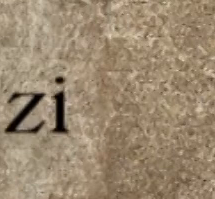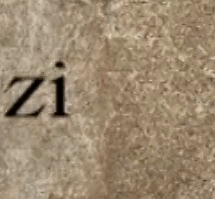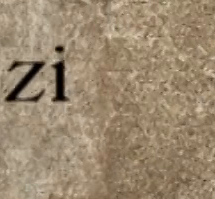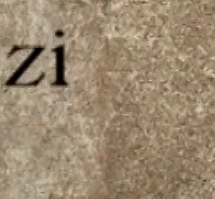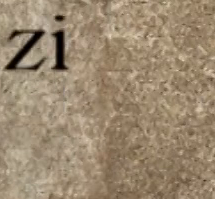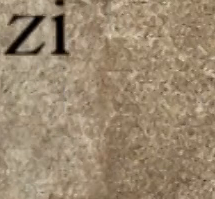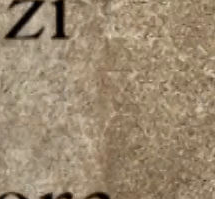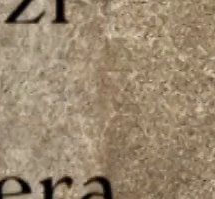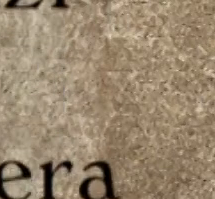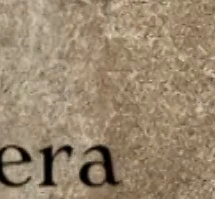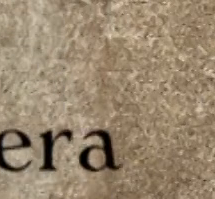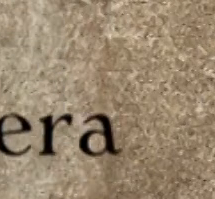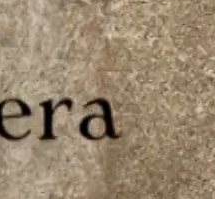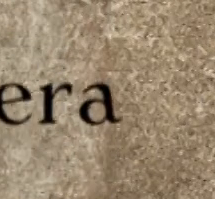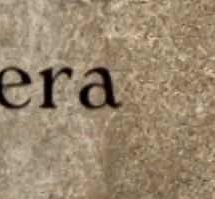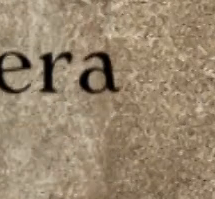semwana onyaradzwa